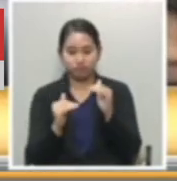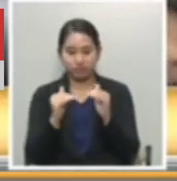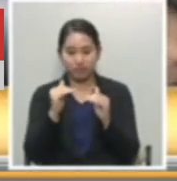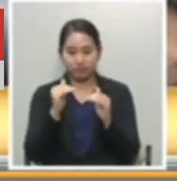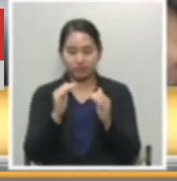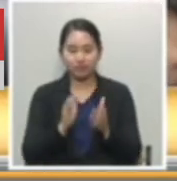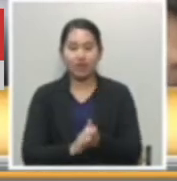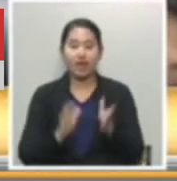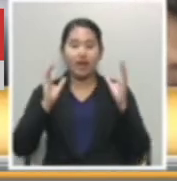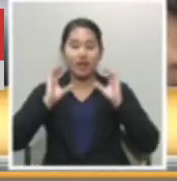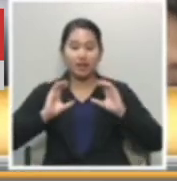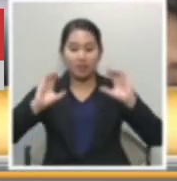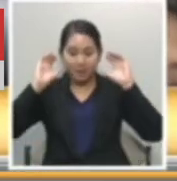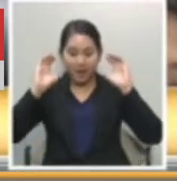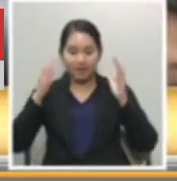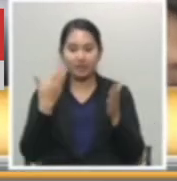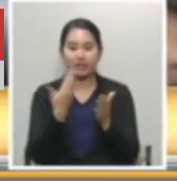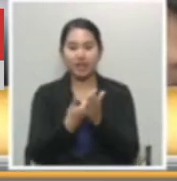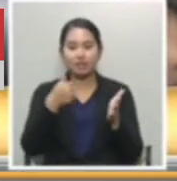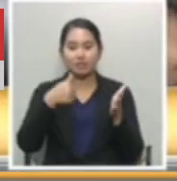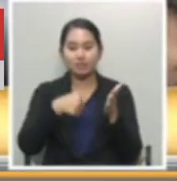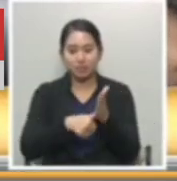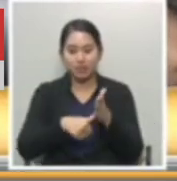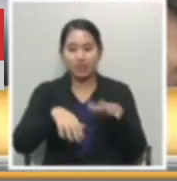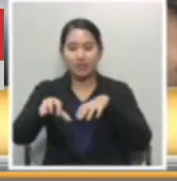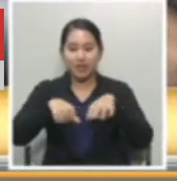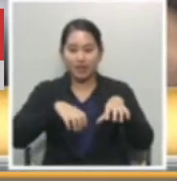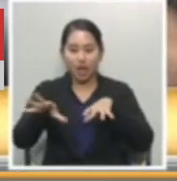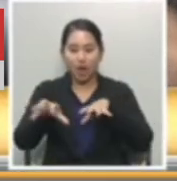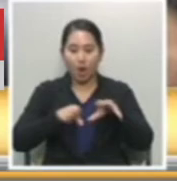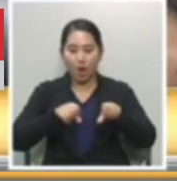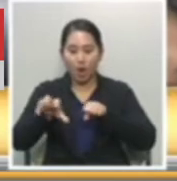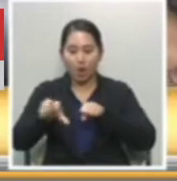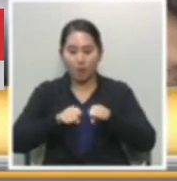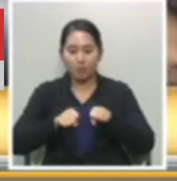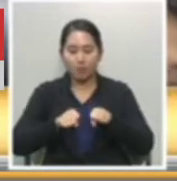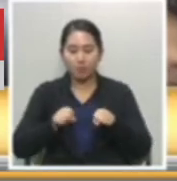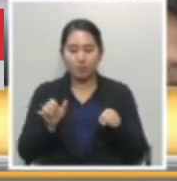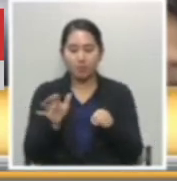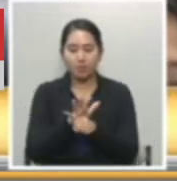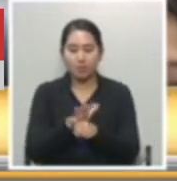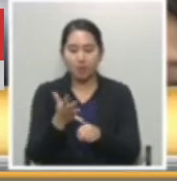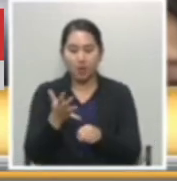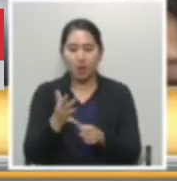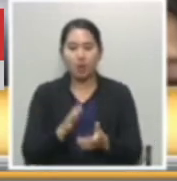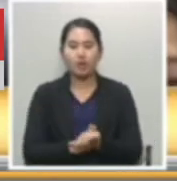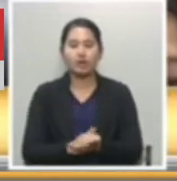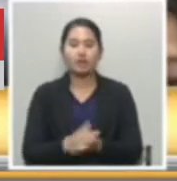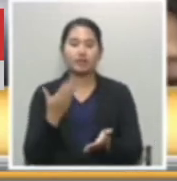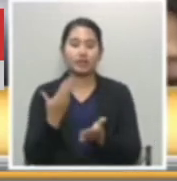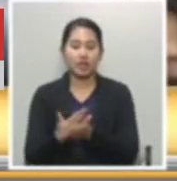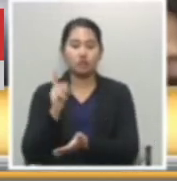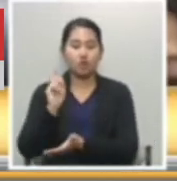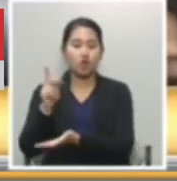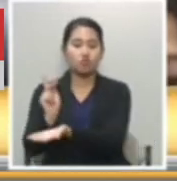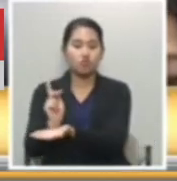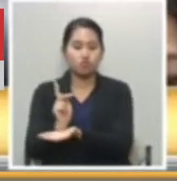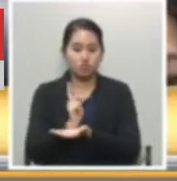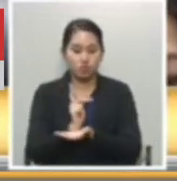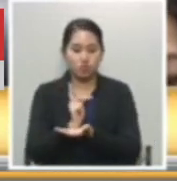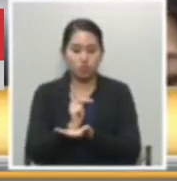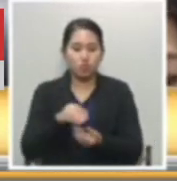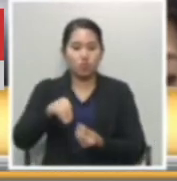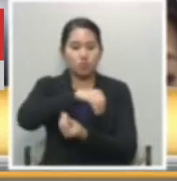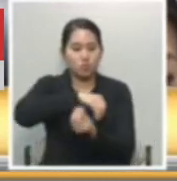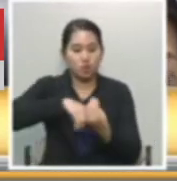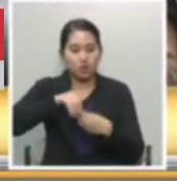และรัฐบาลจัดเก็บภาษีไม่ได้ตามประมาณการรายรับไม่พอกับรายจ่ายต้องกู้เงินมาชดเชยเงินงบประมาณที่สูงขึ้นเ